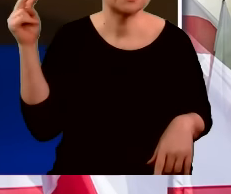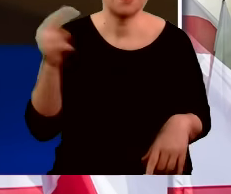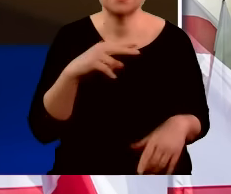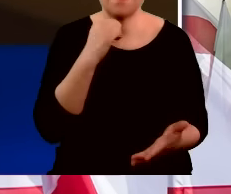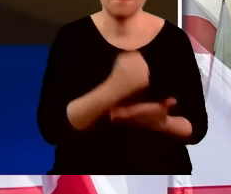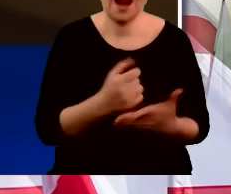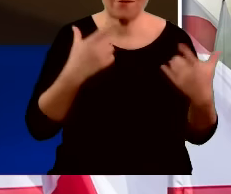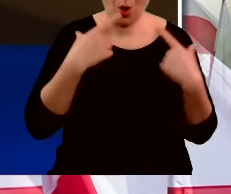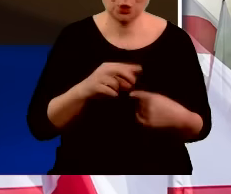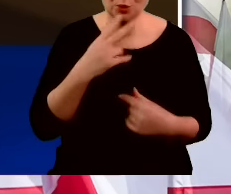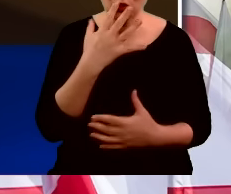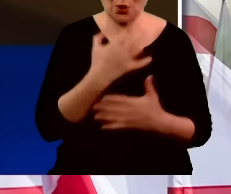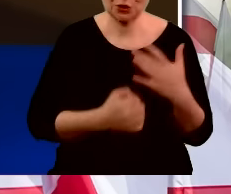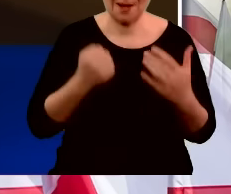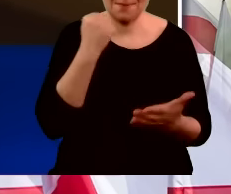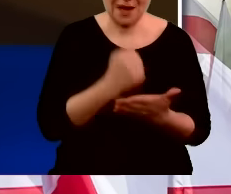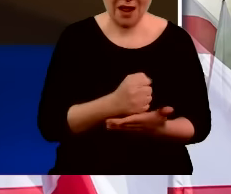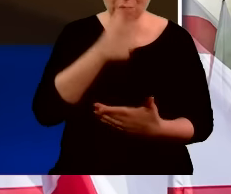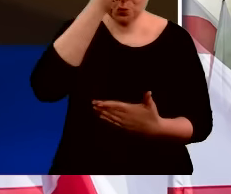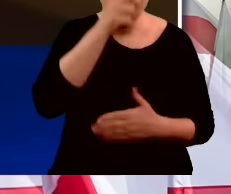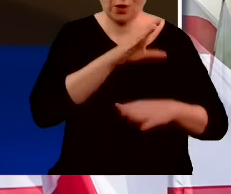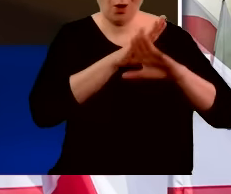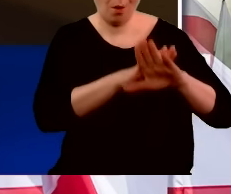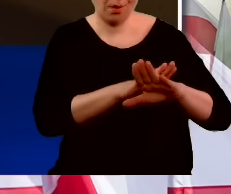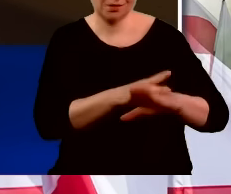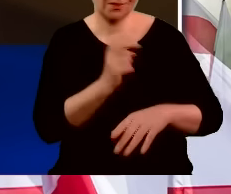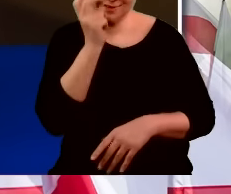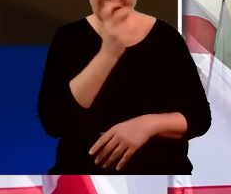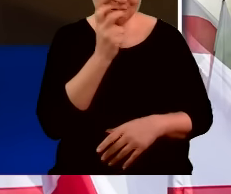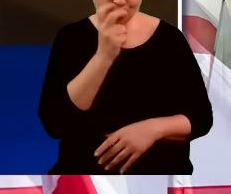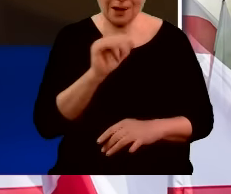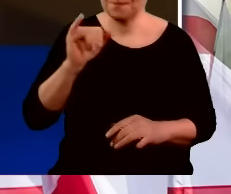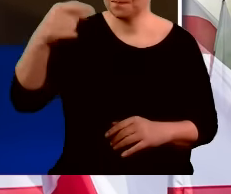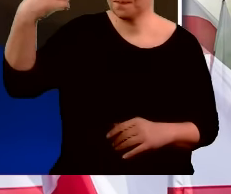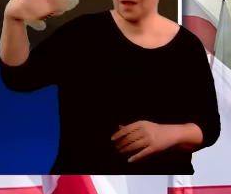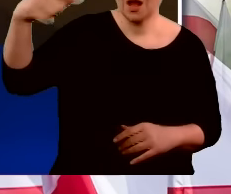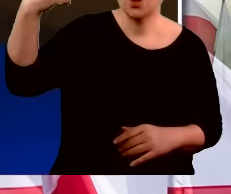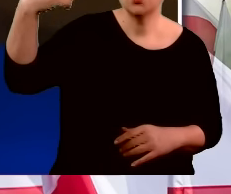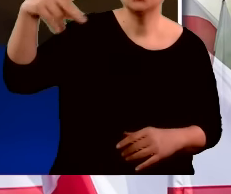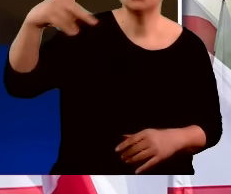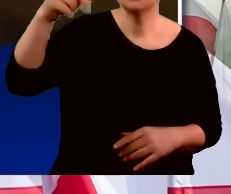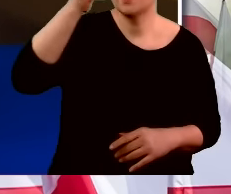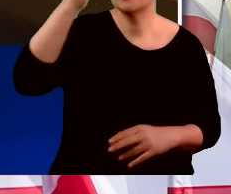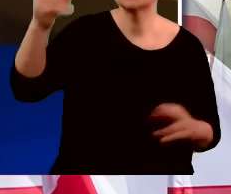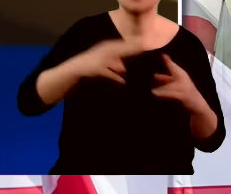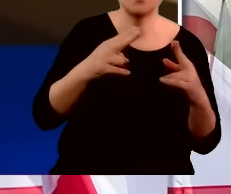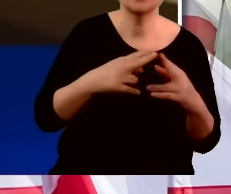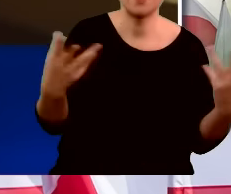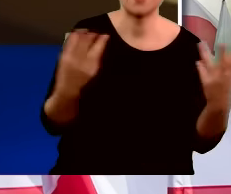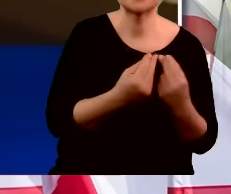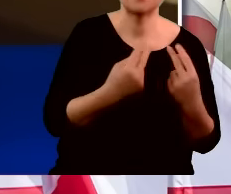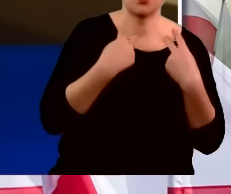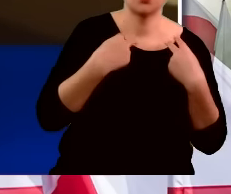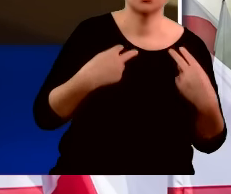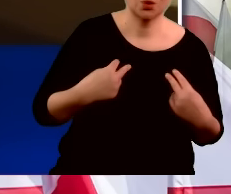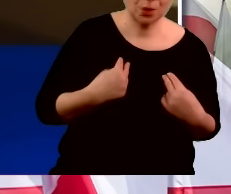którzy korzystają z prawa człowieka do obrony, ich to kompletnie nie interesuje. Jak się Duda nie jest w stanie porozumieć z Trybunałem Konstytucyjnym i Sądem Najwyższym, to jest ich